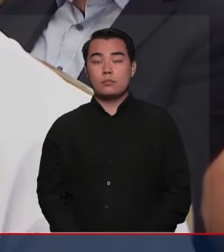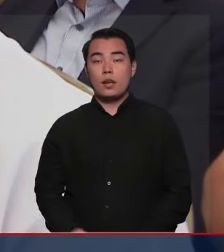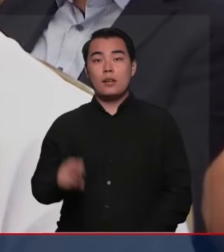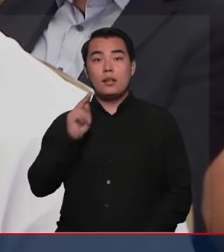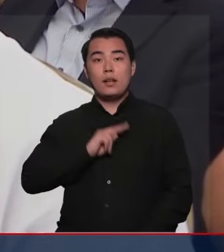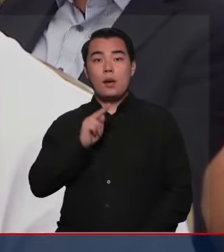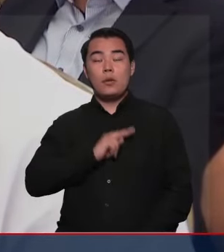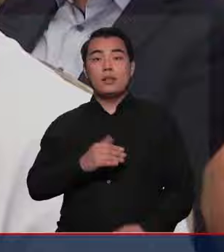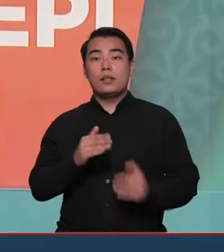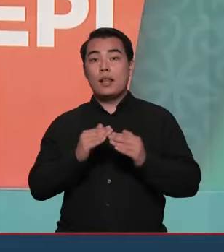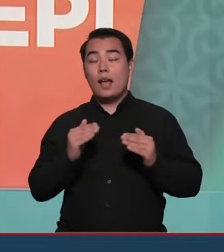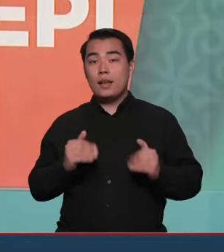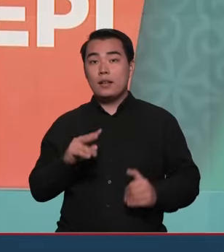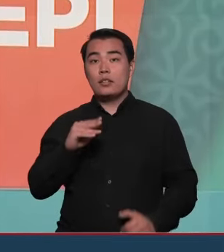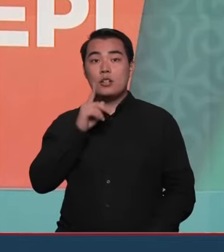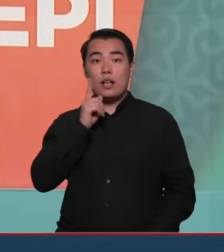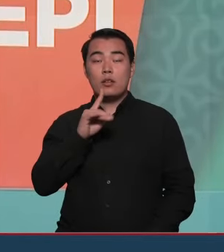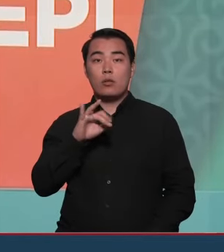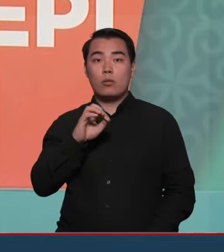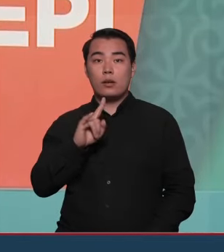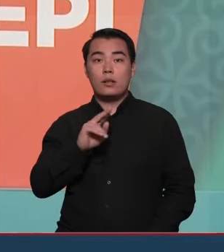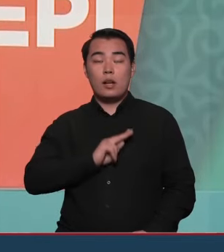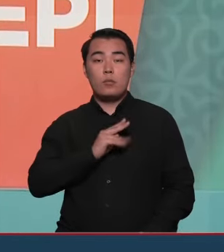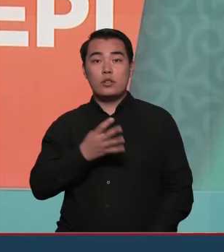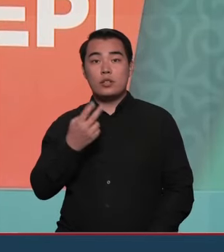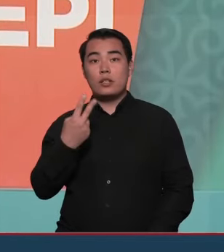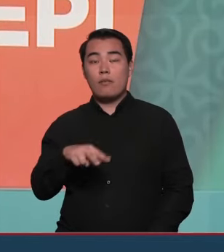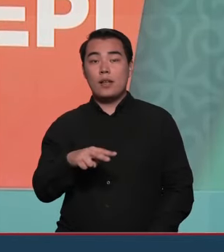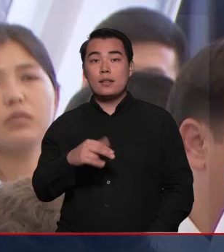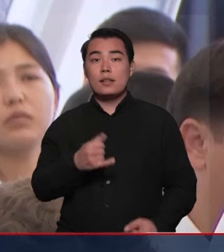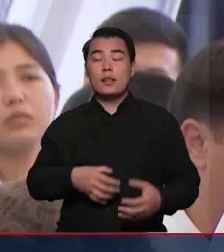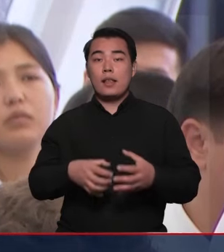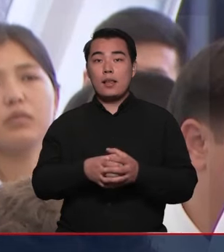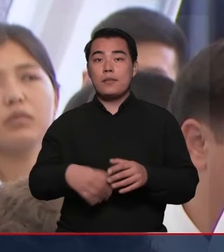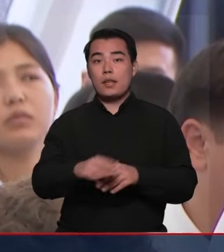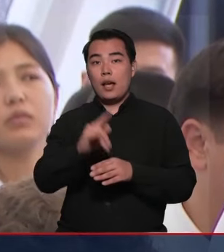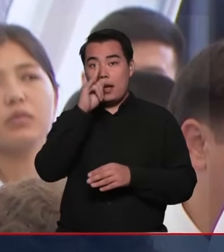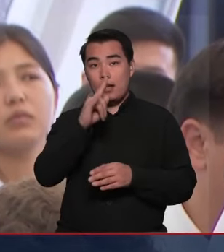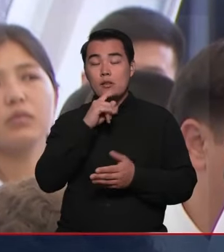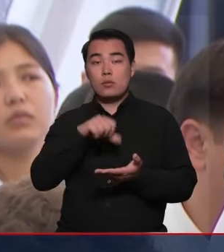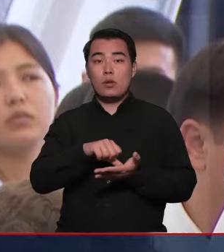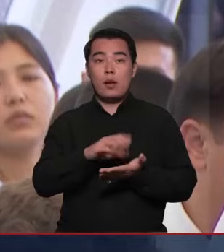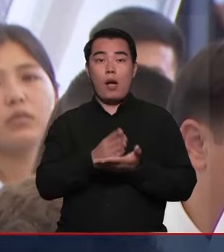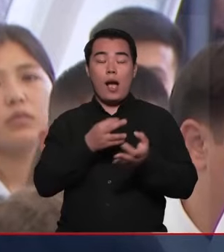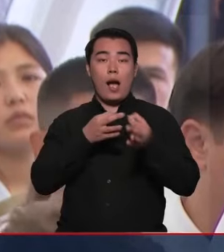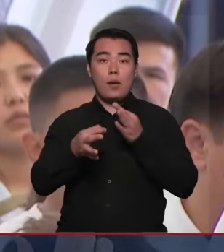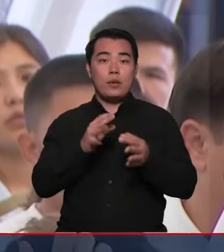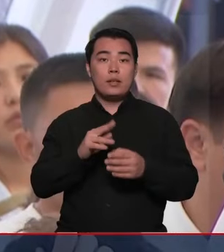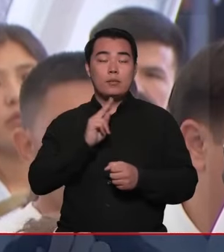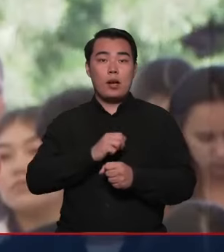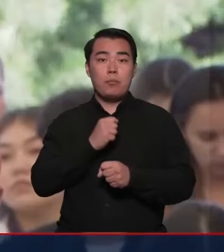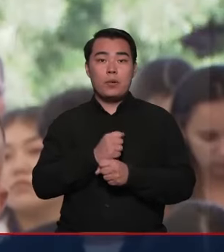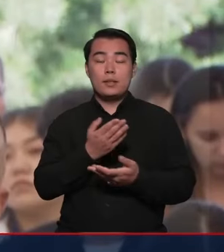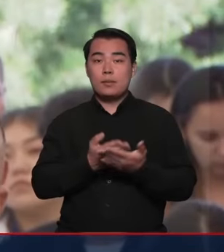В работе лагеря «Жастар-Руха» принимает участие 420 делегатов со всего Казахстана. Они обсуждают и